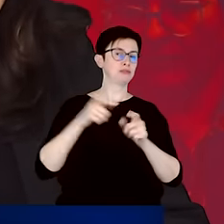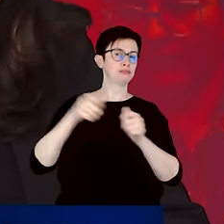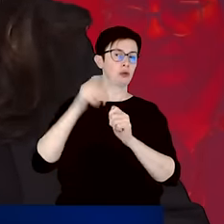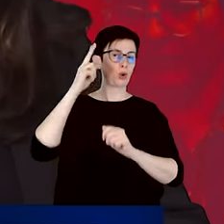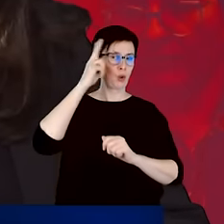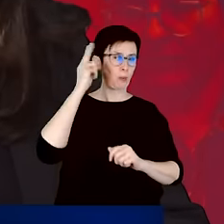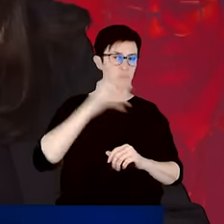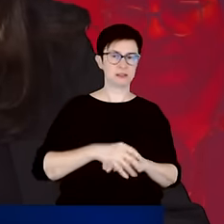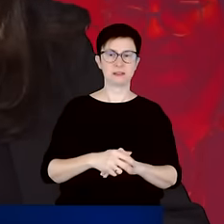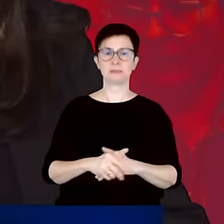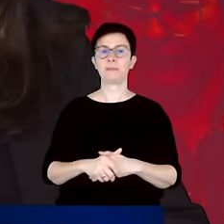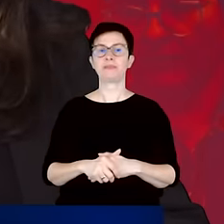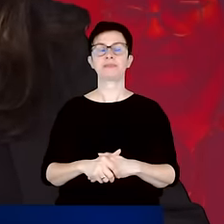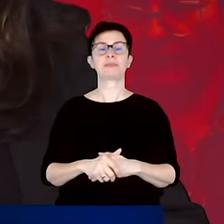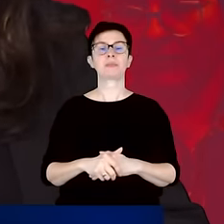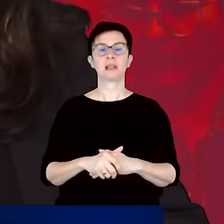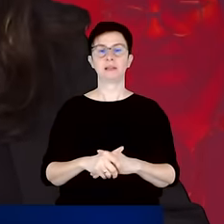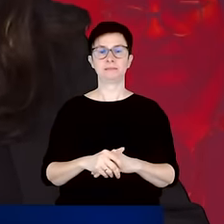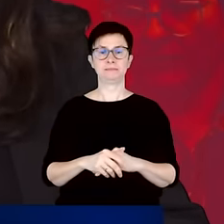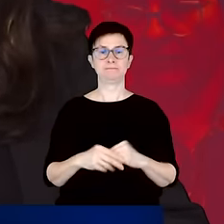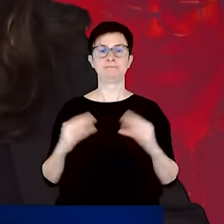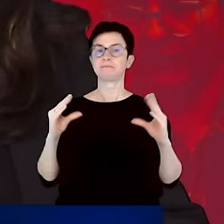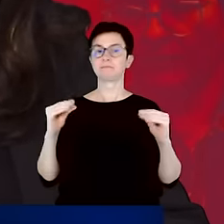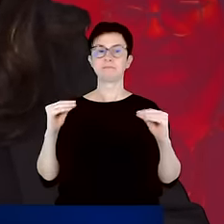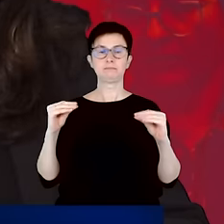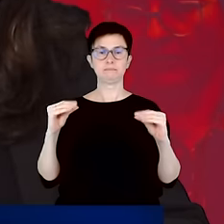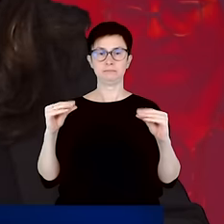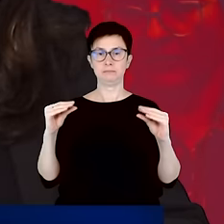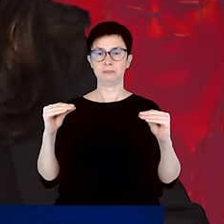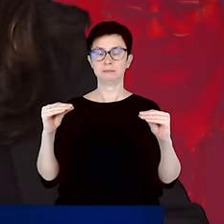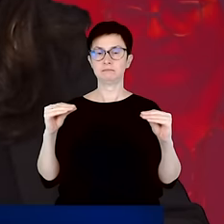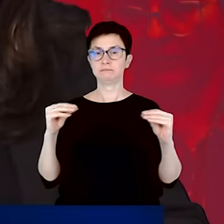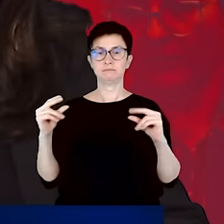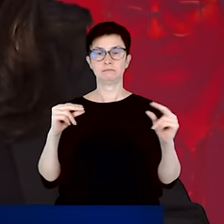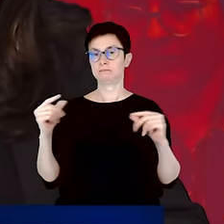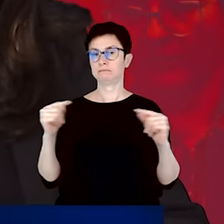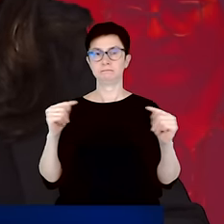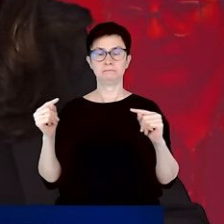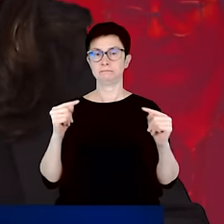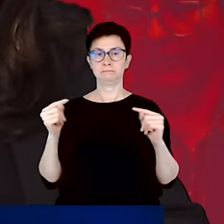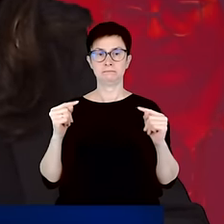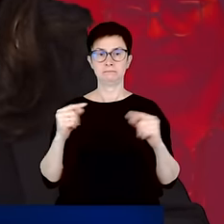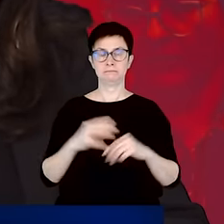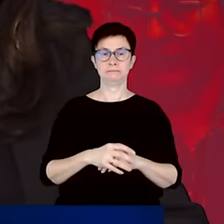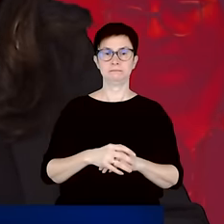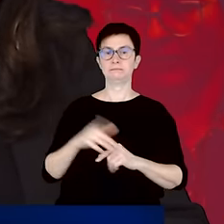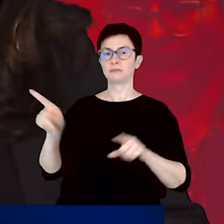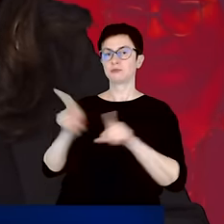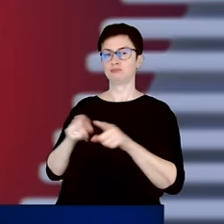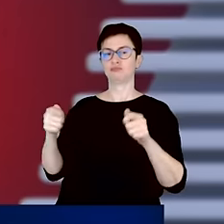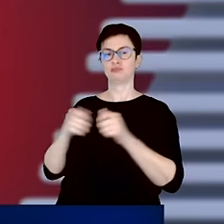to okres słuszny, jest jeszcze takie nie, uroczy, to jest zachowanie, określenie. To jest zachowanie rodem ze stanu wojennego. Jeżeli